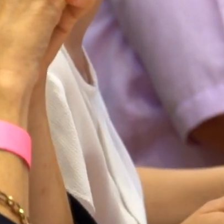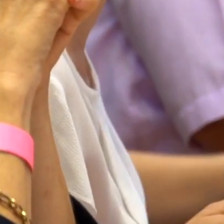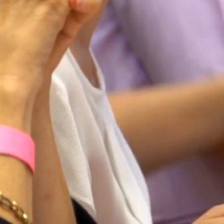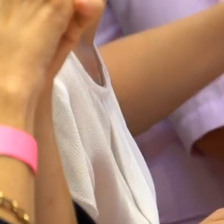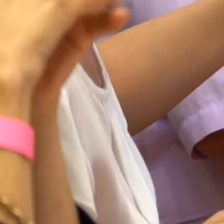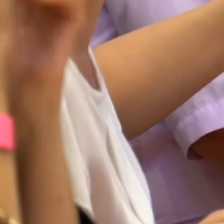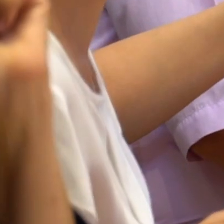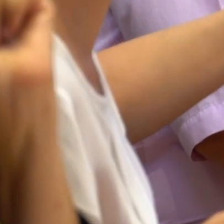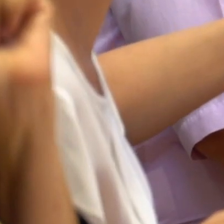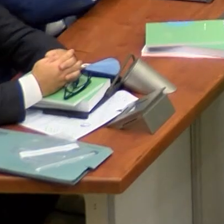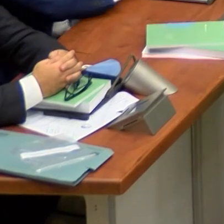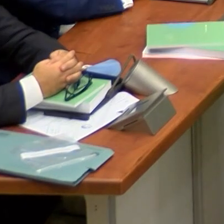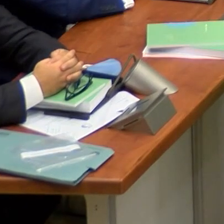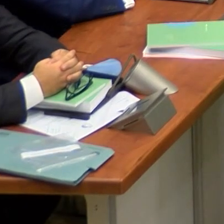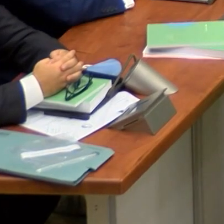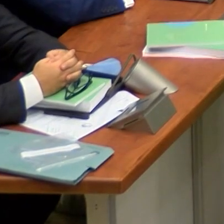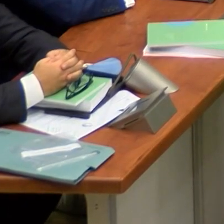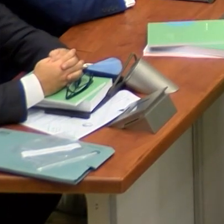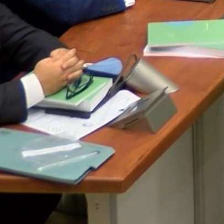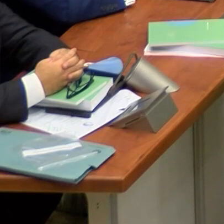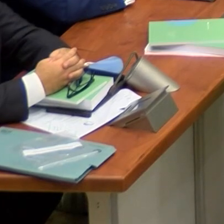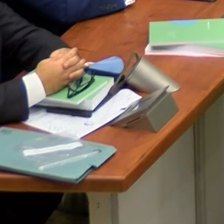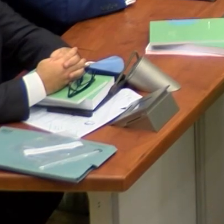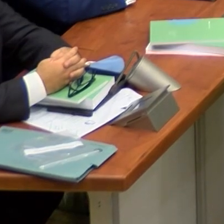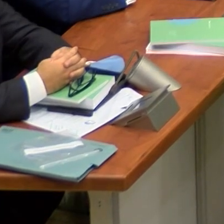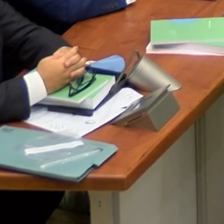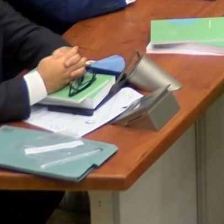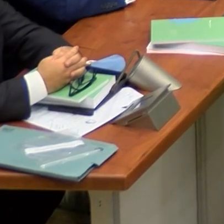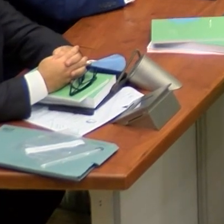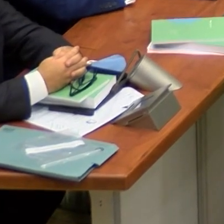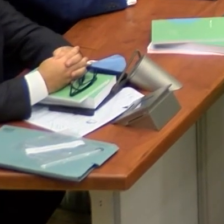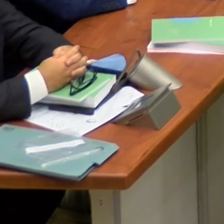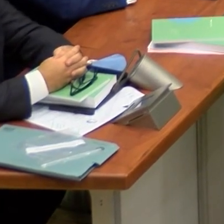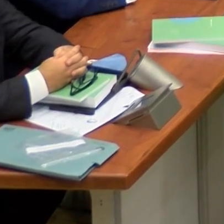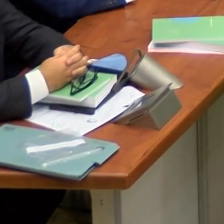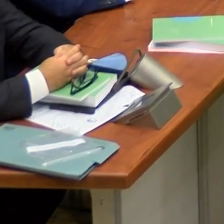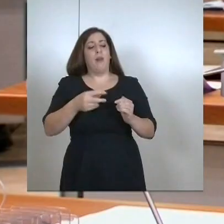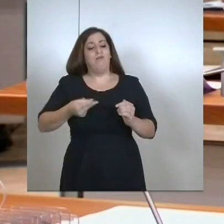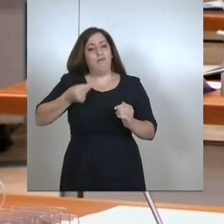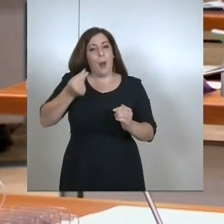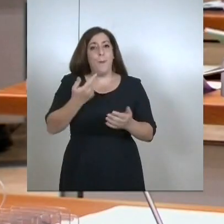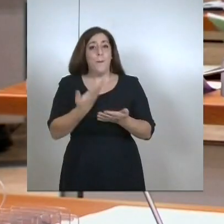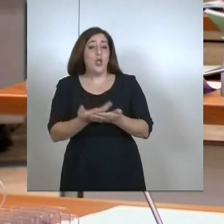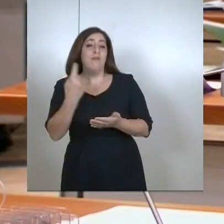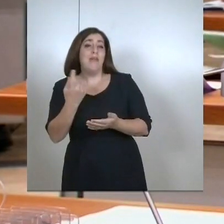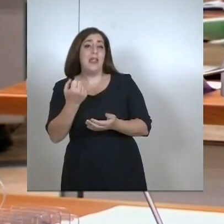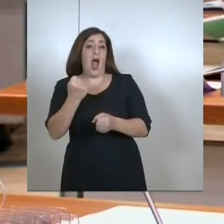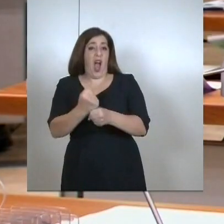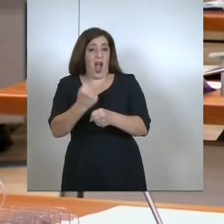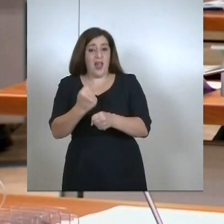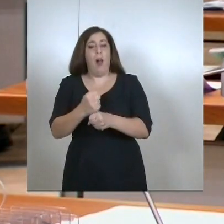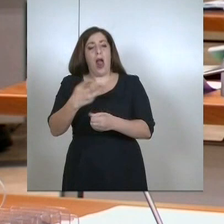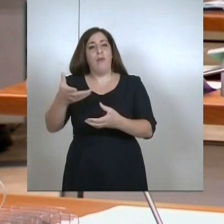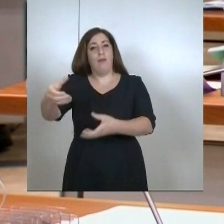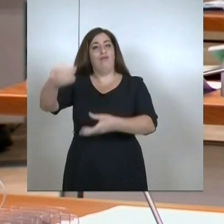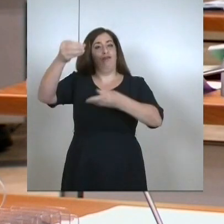il-mekkaniżmu tal-imsieħba soċjali. Il-ministru għall-finanzi ħabbar ukoll żieda fiċ-ċekk karufużjoni tat-taxxa. Iċ-ċekk issa ser ikun qed jitla